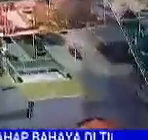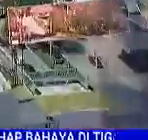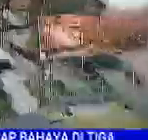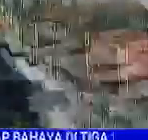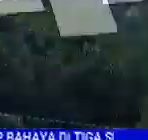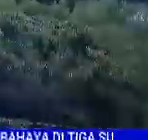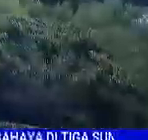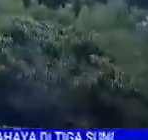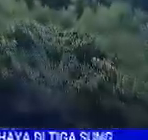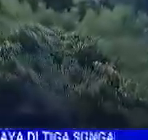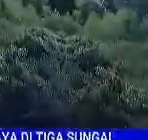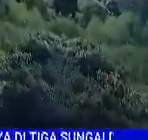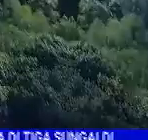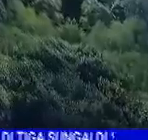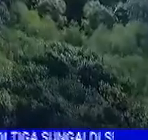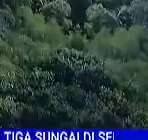sampingnya